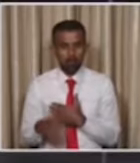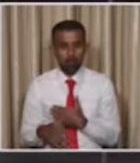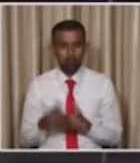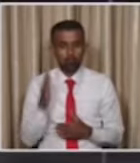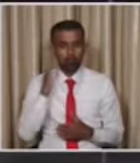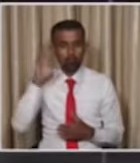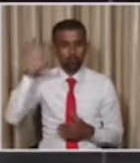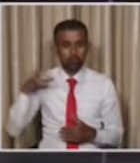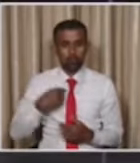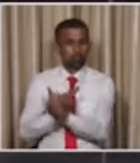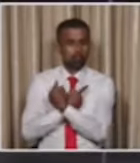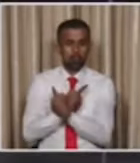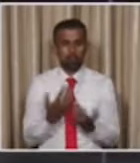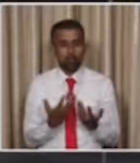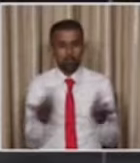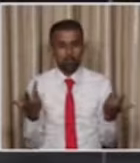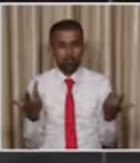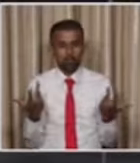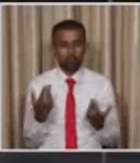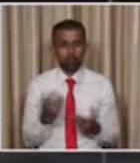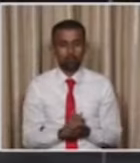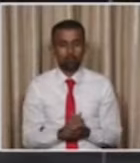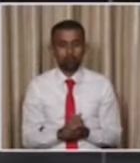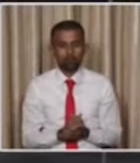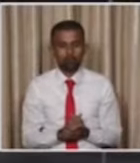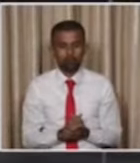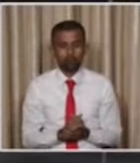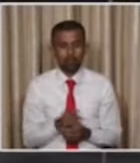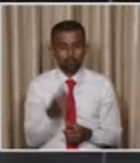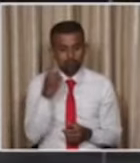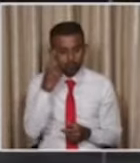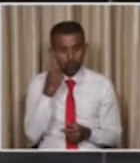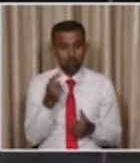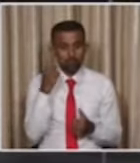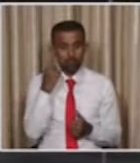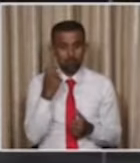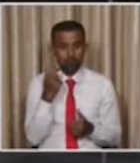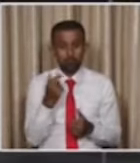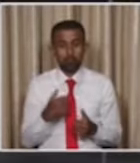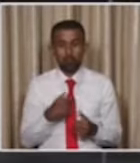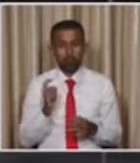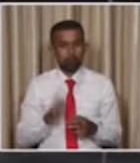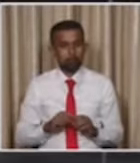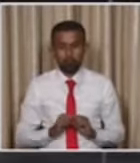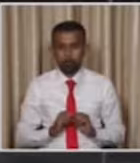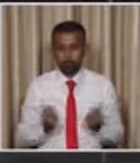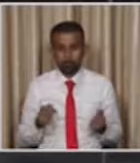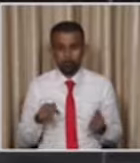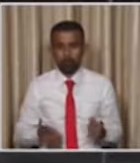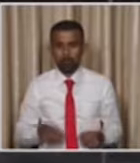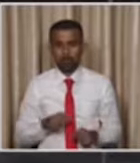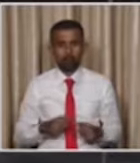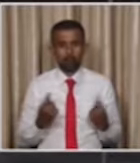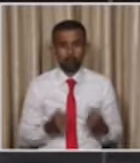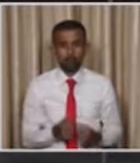බටහිර රටවල් අපිට උගන්වන්න ඕනේ නැහැ ඒ අය ගැන හිතන්න ඕන විදිය. ඒ අය ගැන මානුෂීව හිතන්න ඕන ඒක පිළිබඳ ප්‍රශ්නයක් නැහැ. ඒක නෙමෙයි මේ වෙන්නේ.